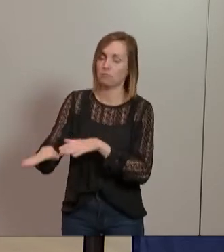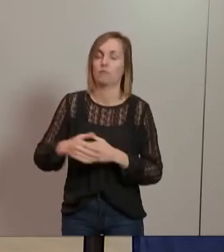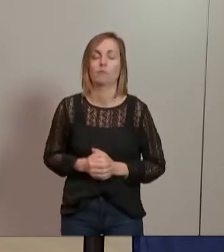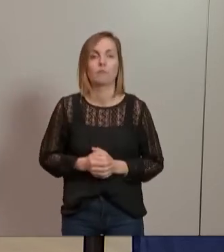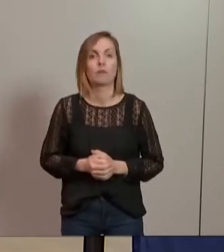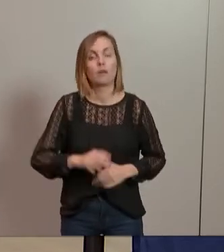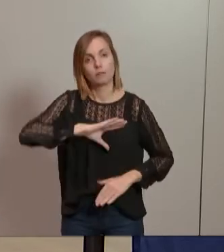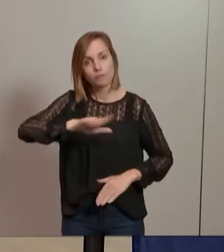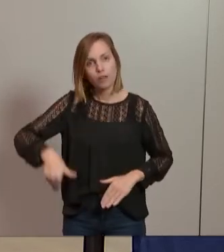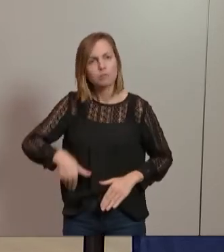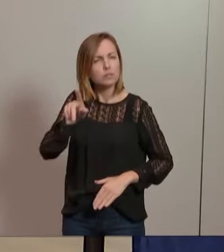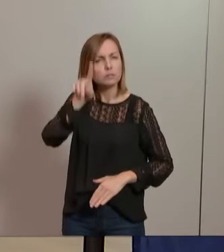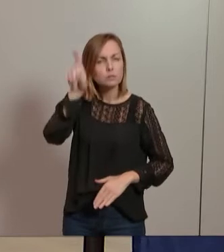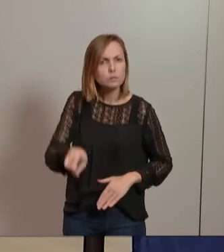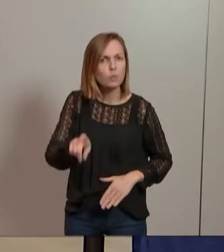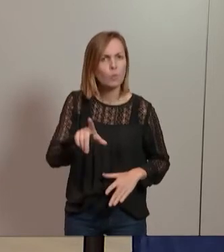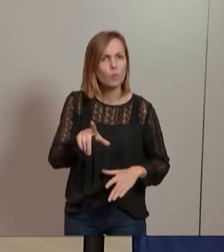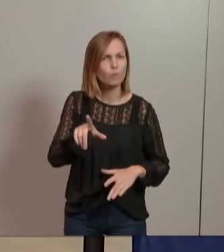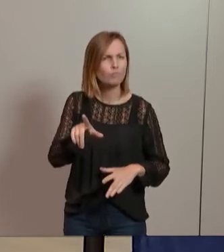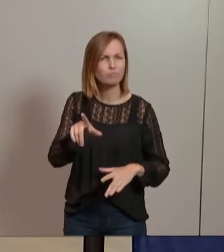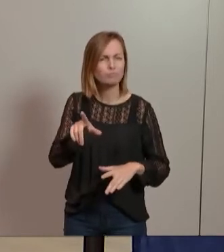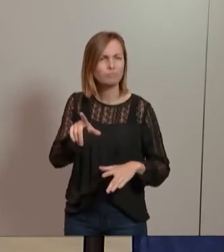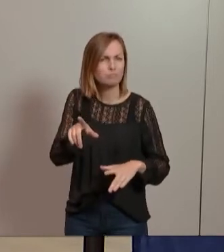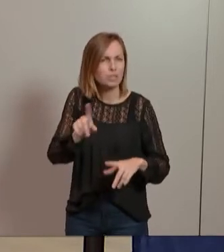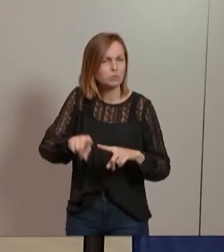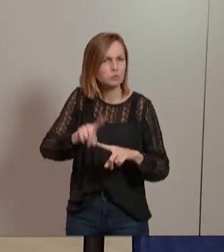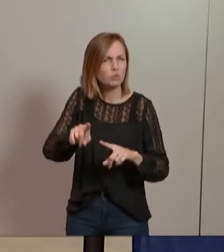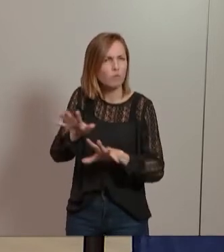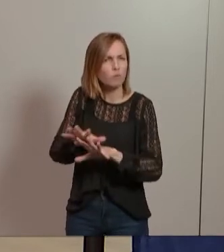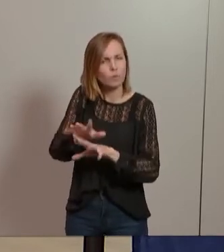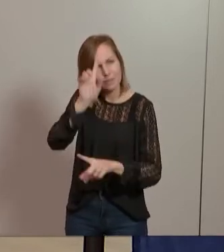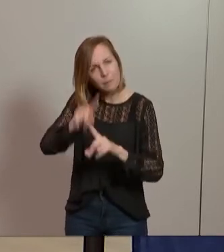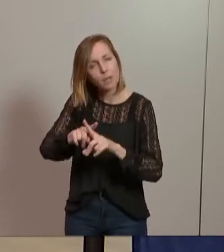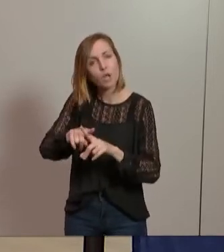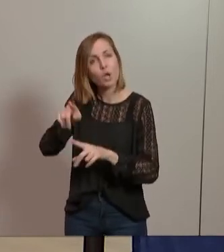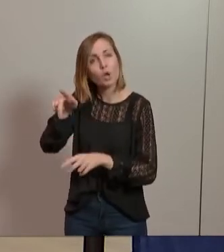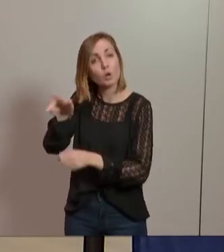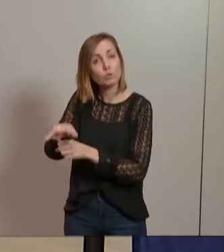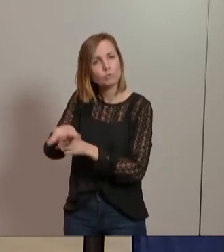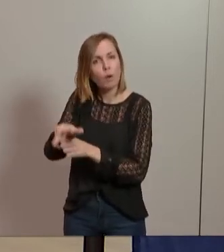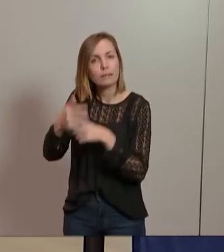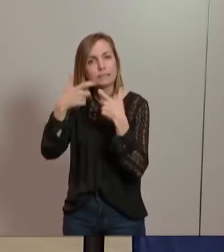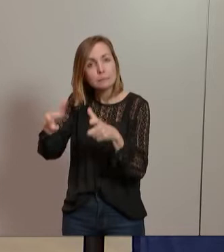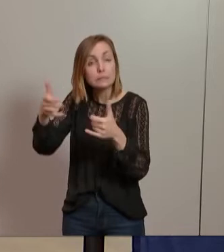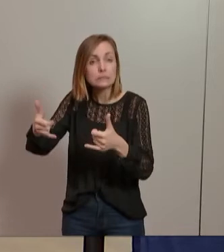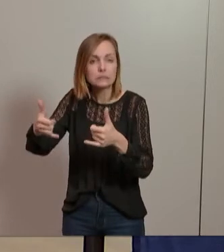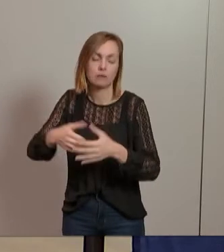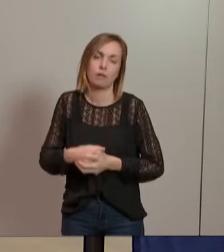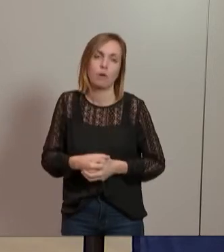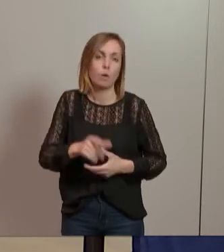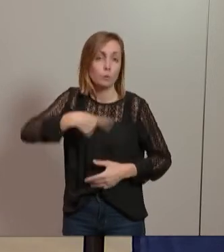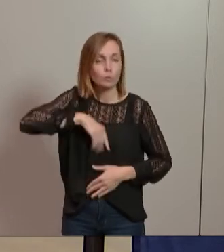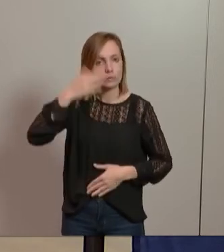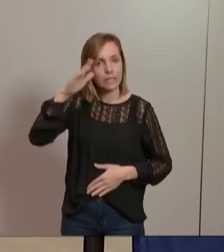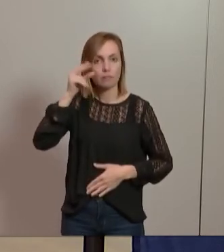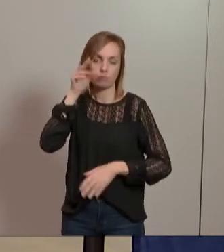Je terminerai par une petite question. Un pan qui reste à couvrir, c'est celui du logement accessible dans la commune. Alors, on a bien compris que Nantes